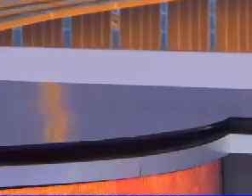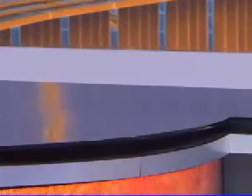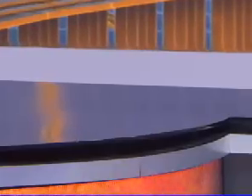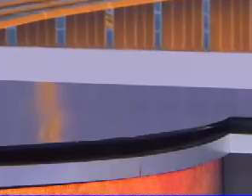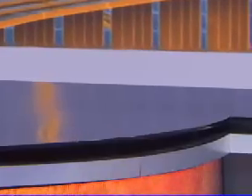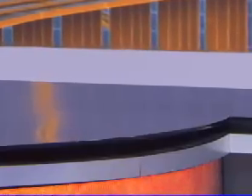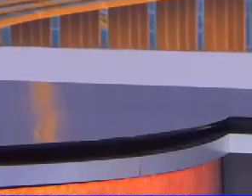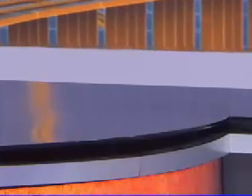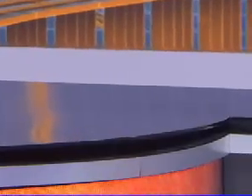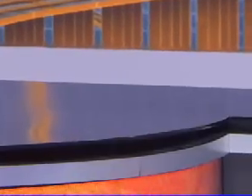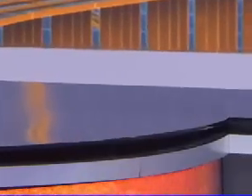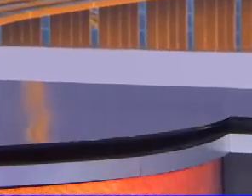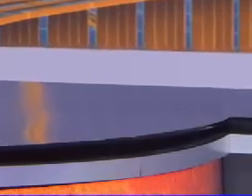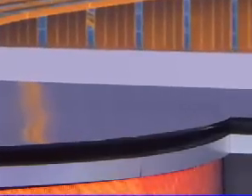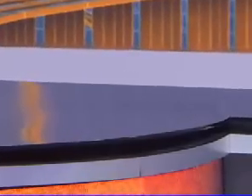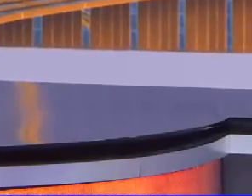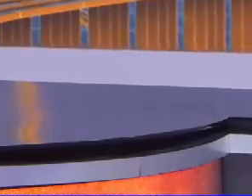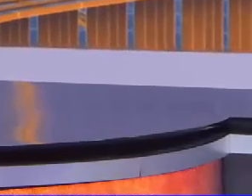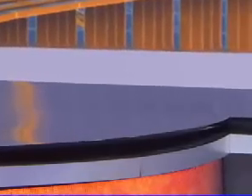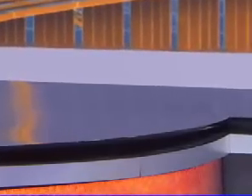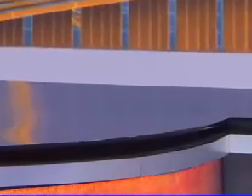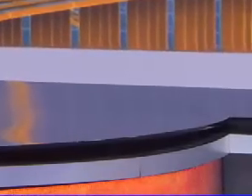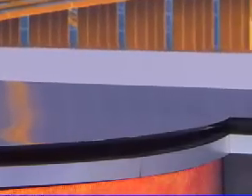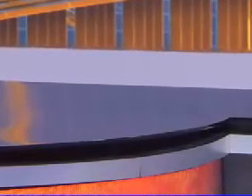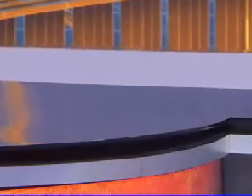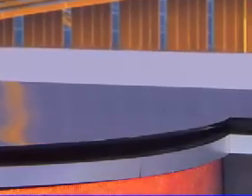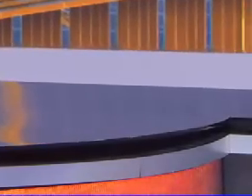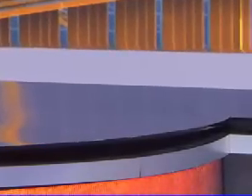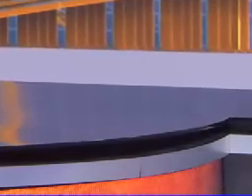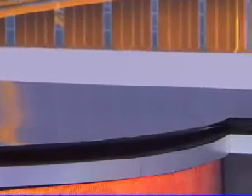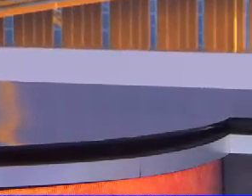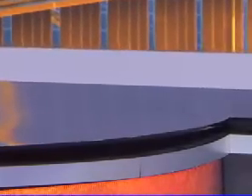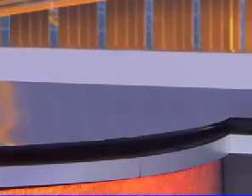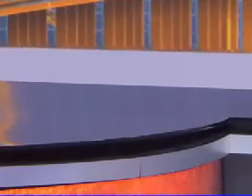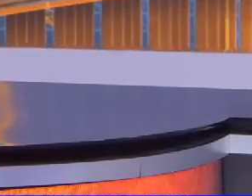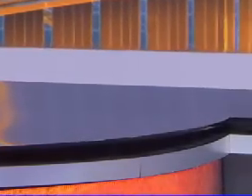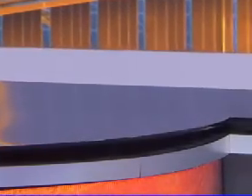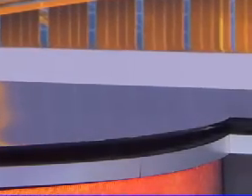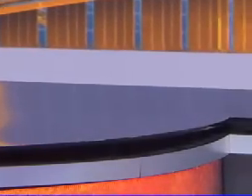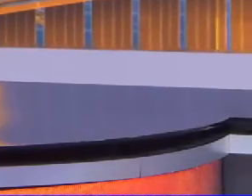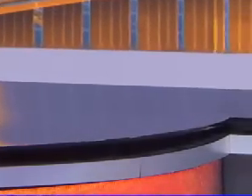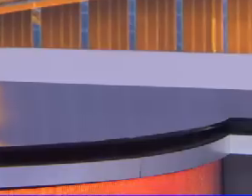berita wilayah Ibrahim disini dapatkan perkembangan sains sepanjang masa mulai foto berita